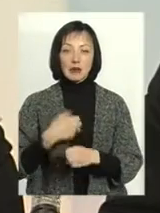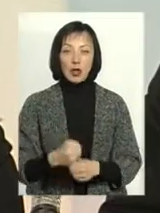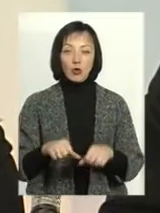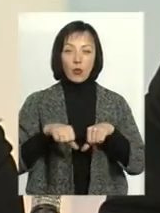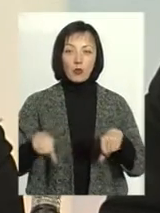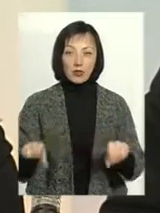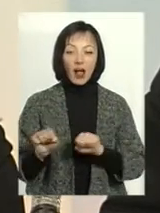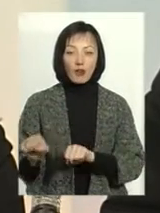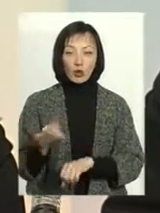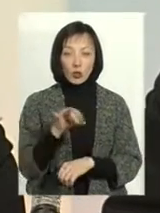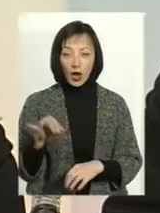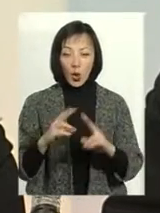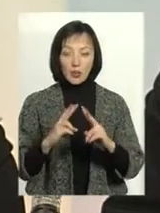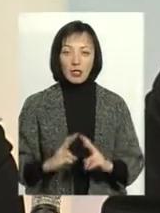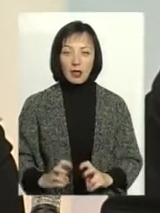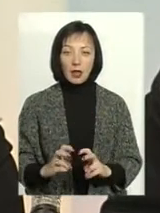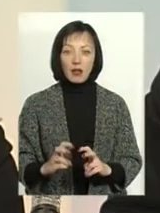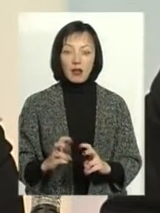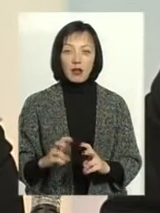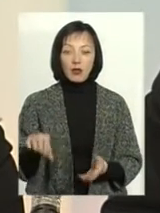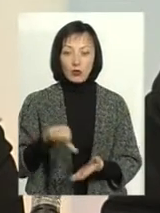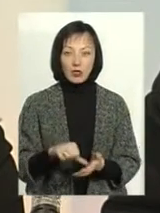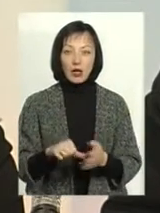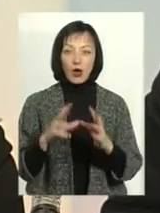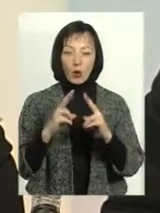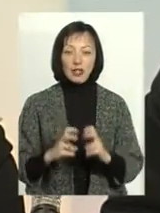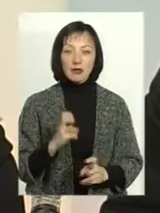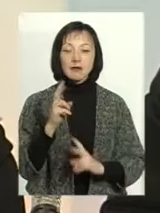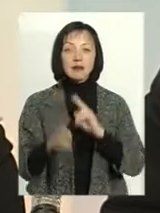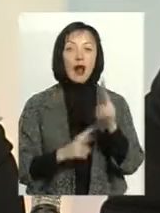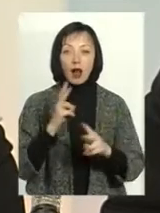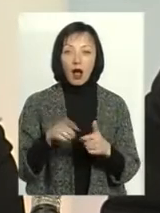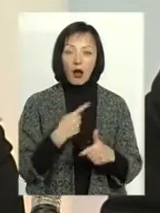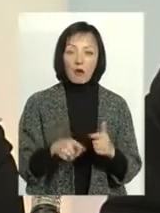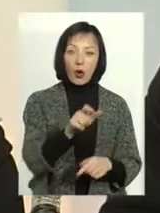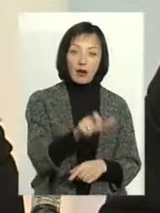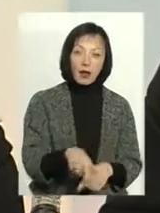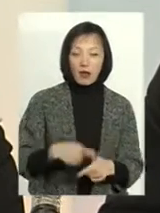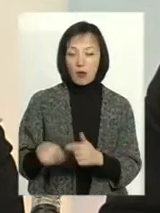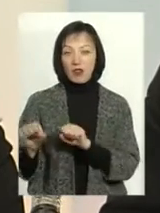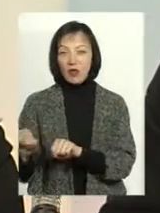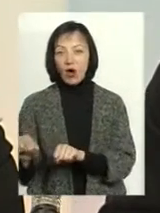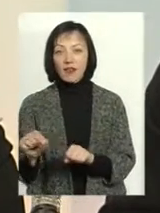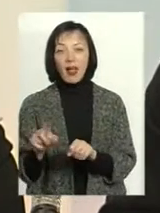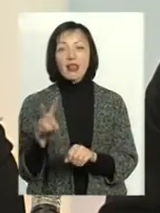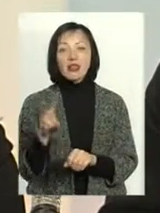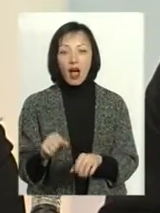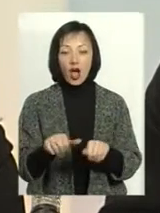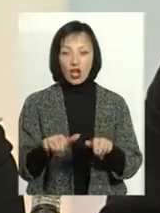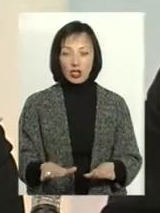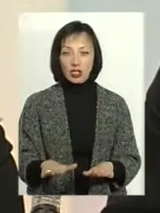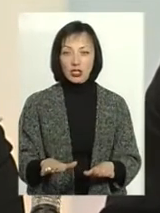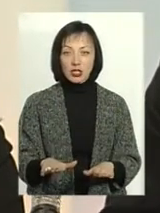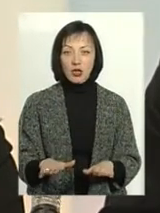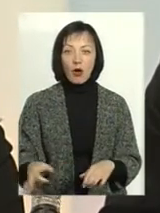комісії адвокатури, він розглядає, приймає участь в розгляді скарг або клієнтів, або адвокатів вже на рішення